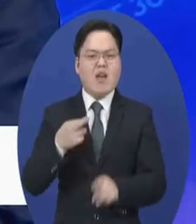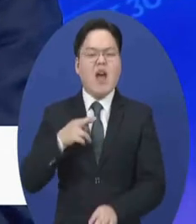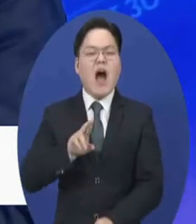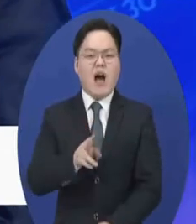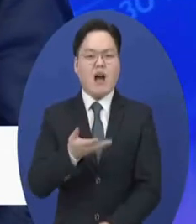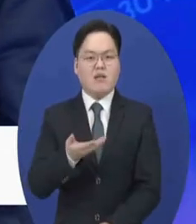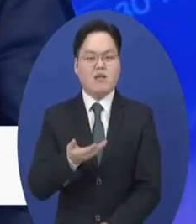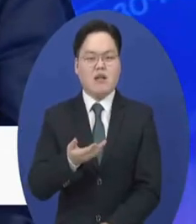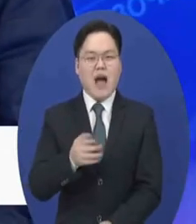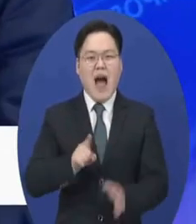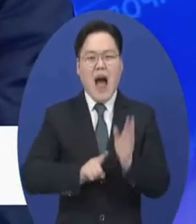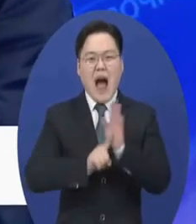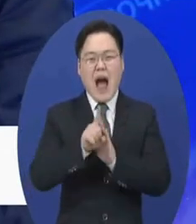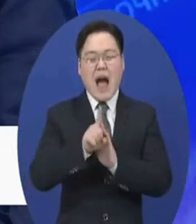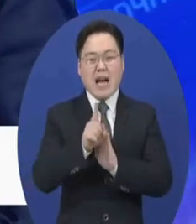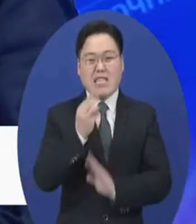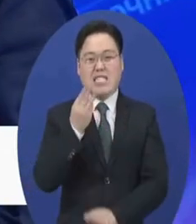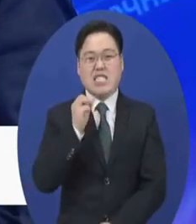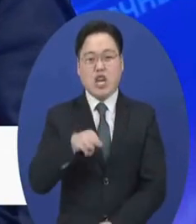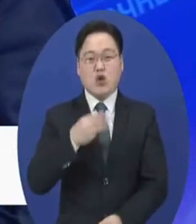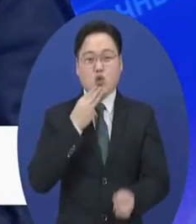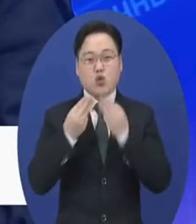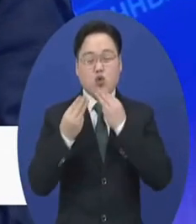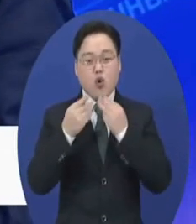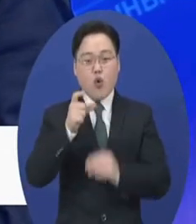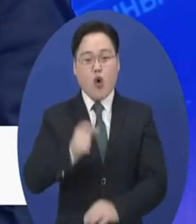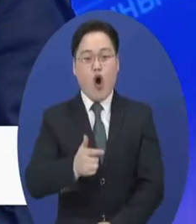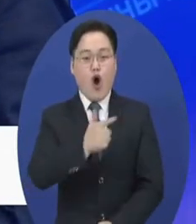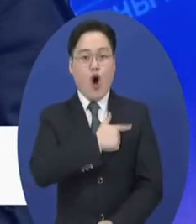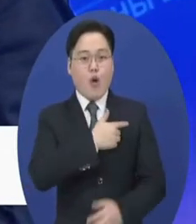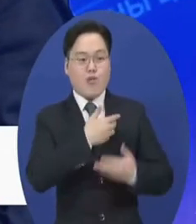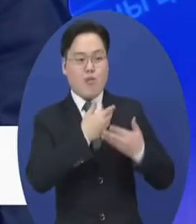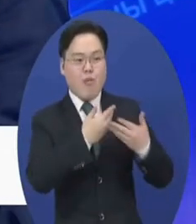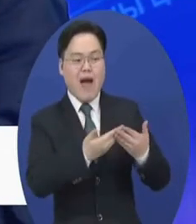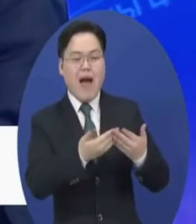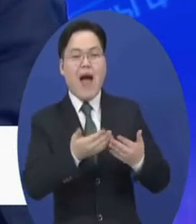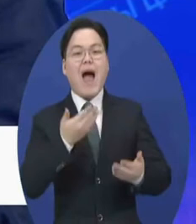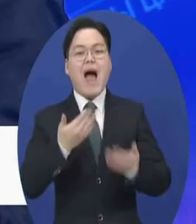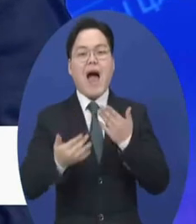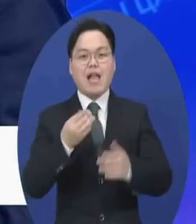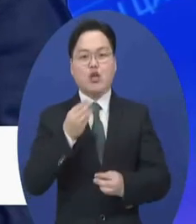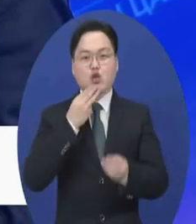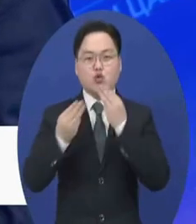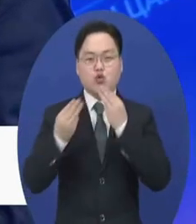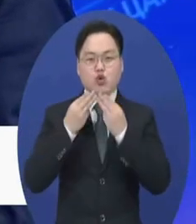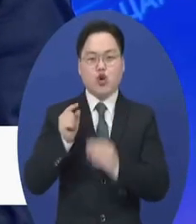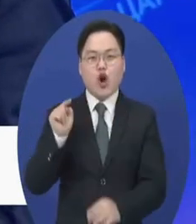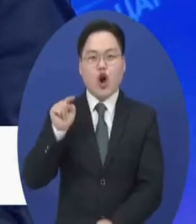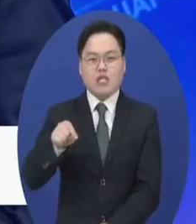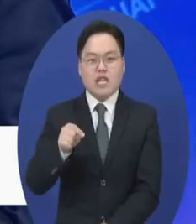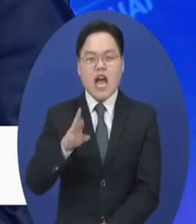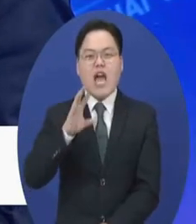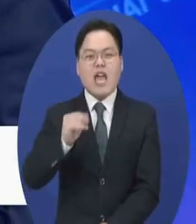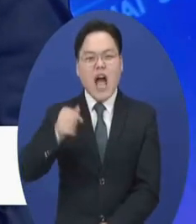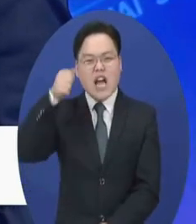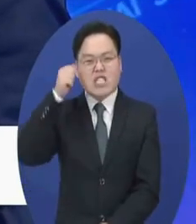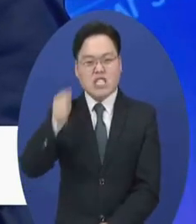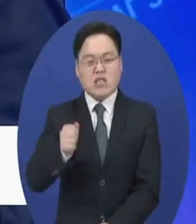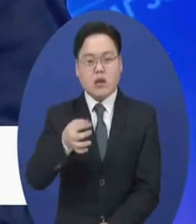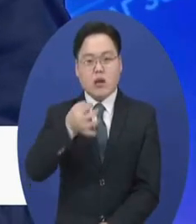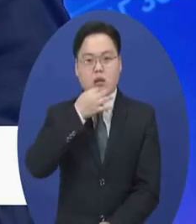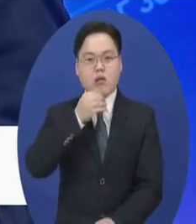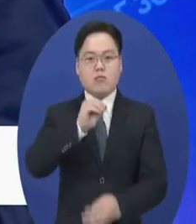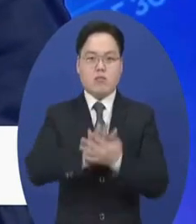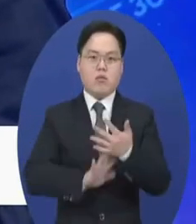гэхдээ зэрэг анхан шатны шүүхтэр хүн гомдлоо өгөхөд аль шүүгчдэр очих яаж шийдэгдэх нь хүртэл ингээд зурчихсан байгаа хөөхгүй. Тэгээд даваад